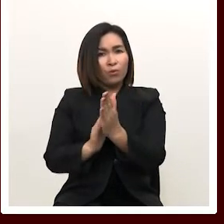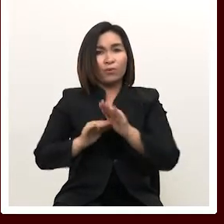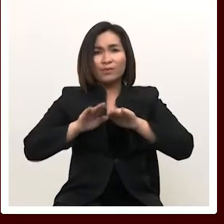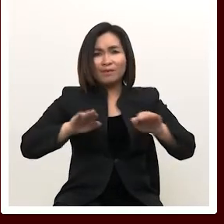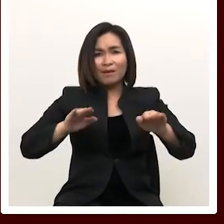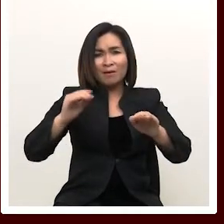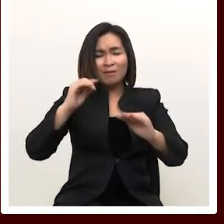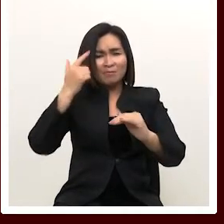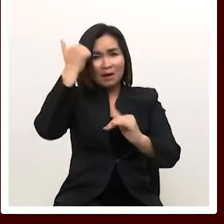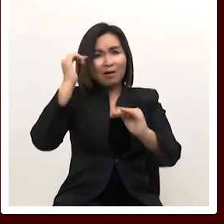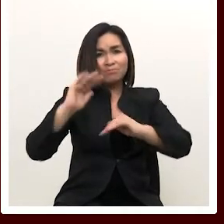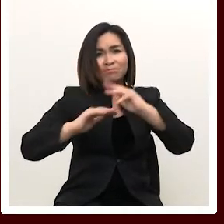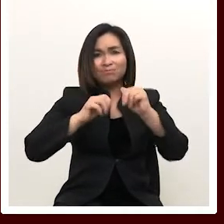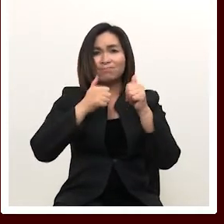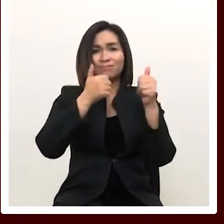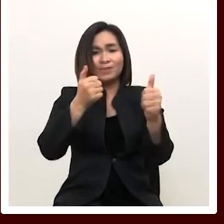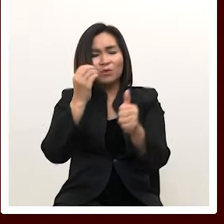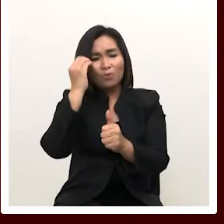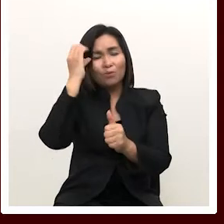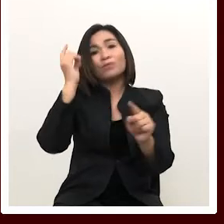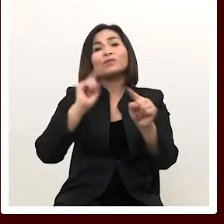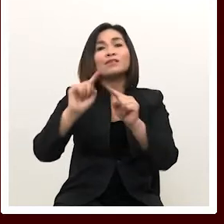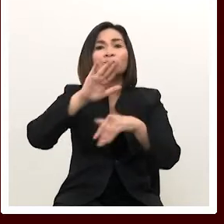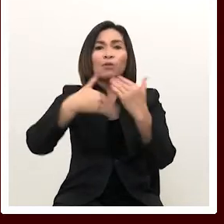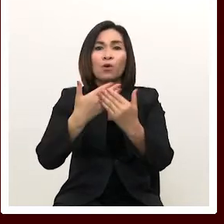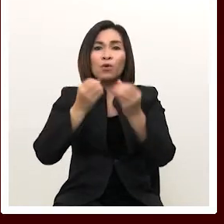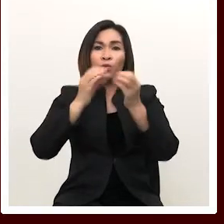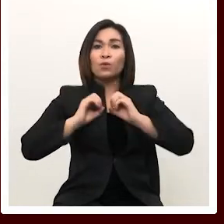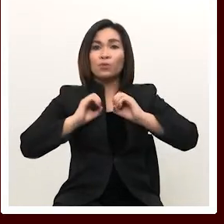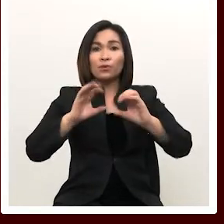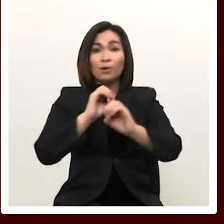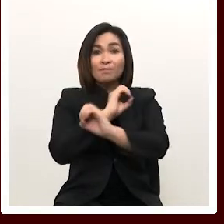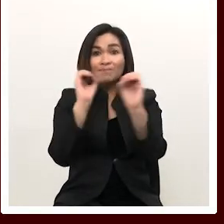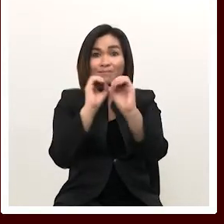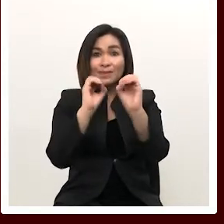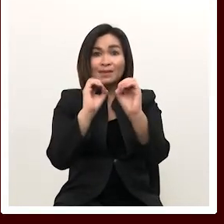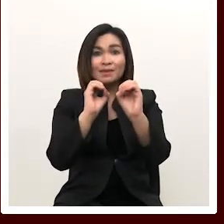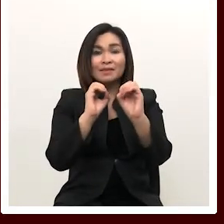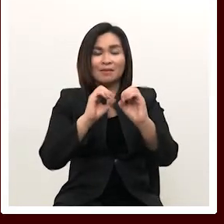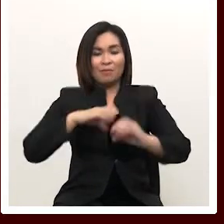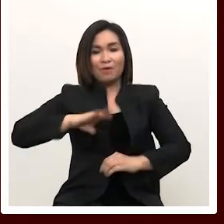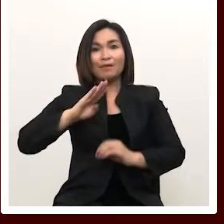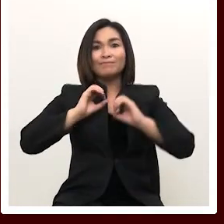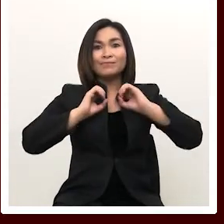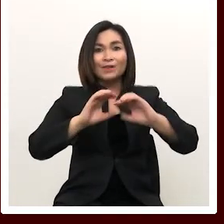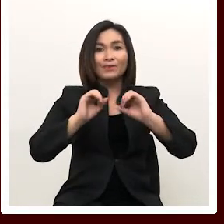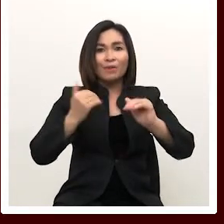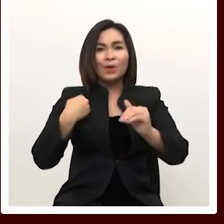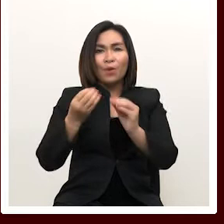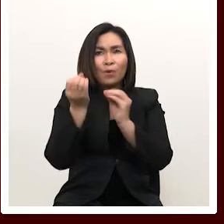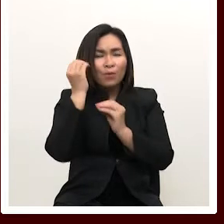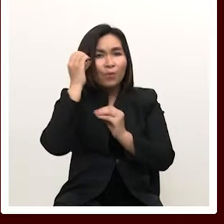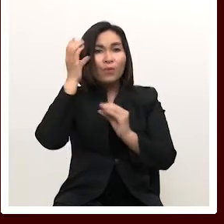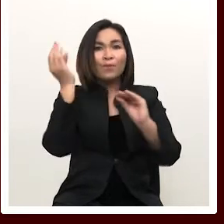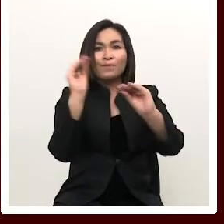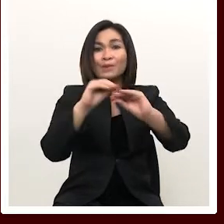าอาจารย์หลายคนนะชมมากเลยว่าเด็กของเขาเก่งขึ้นมากๆความรู้ต่างๆที่เขายังไม่เคยสอนในสถาบัน